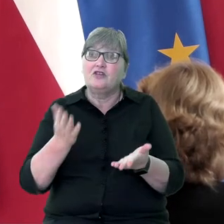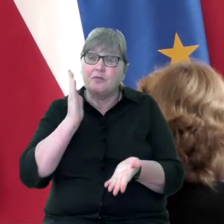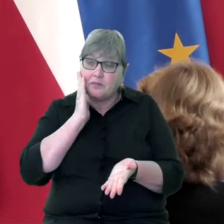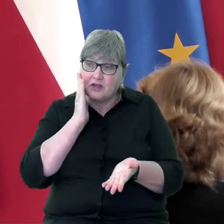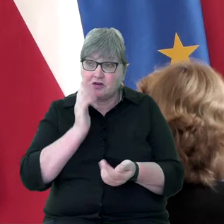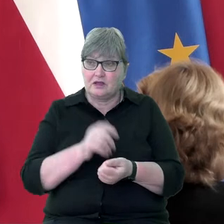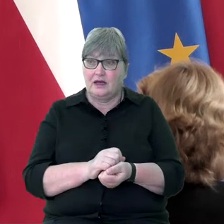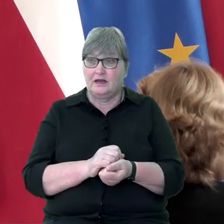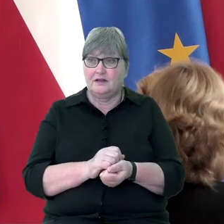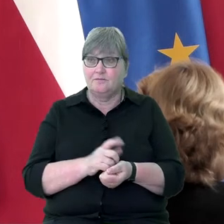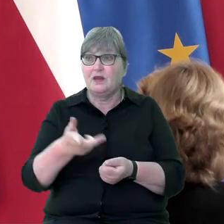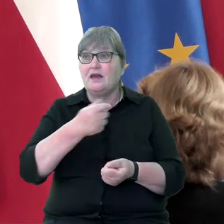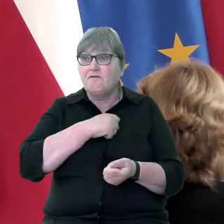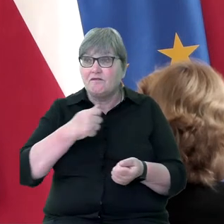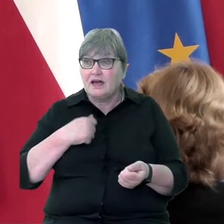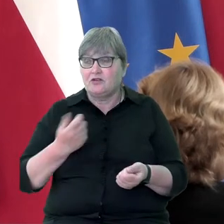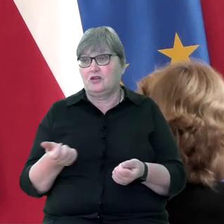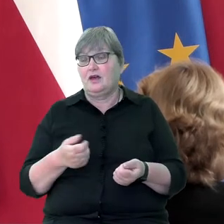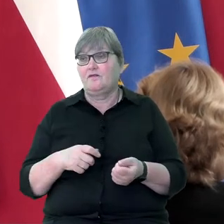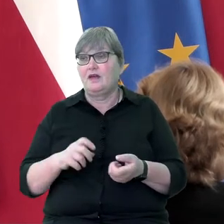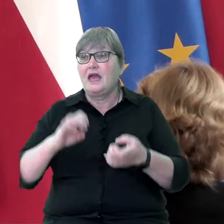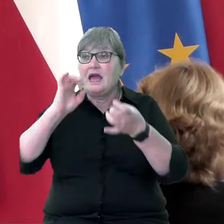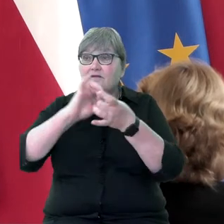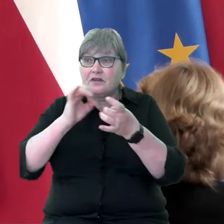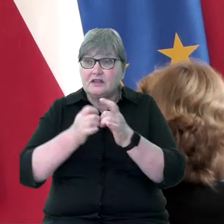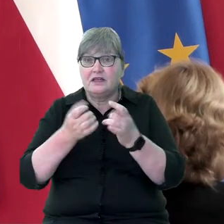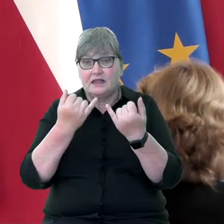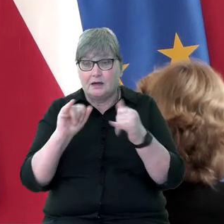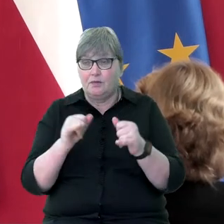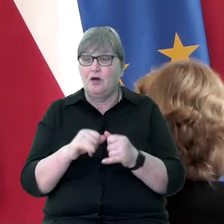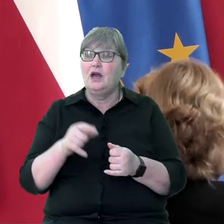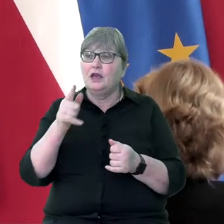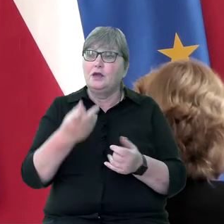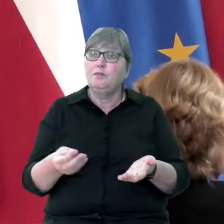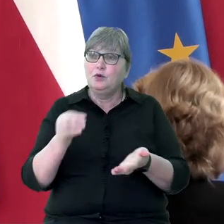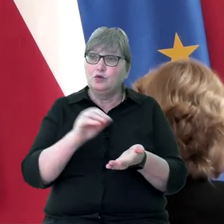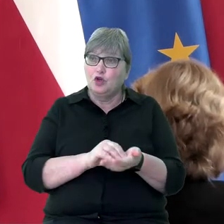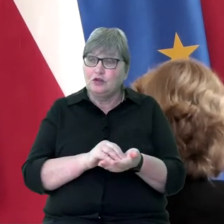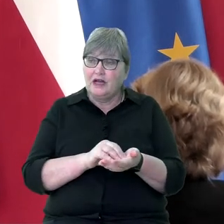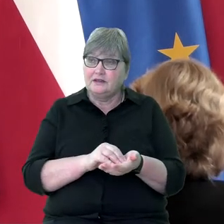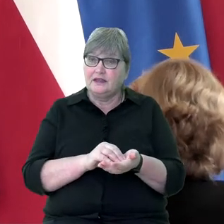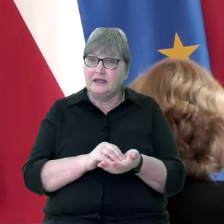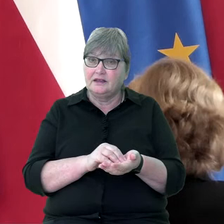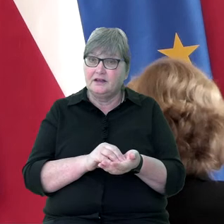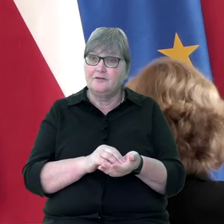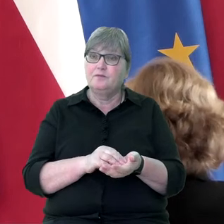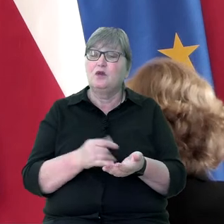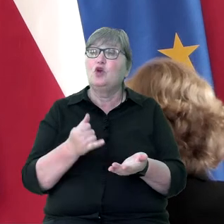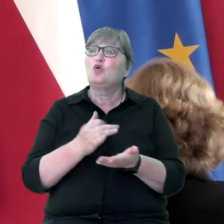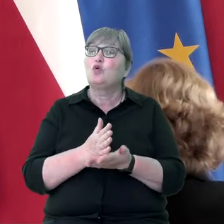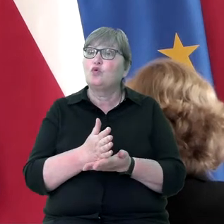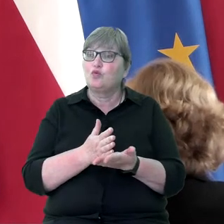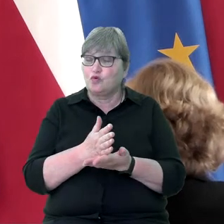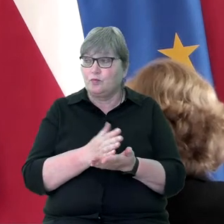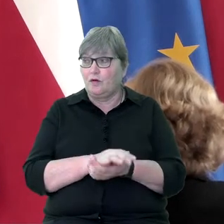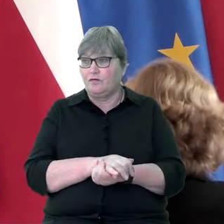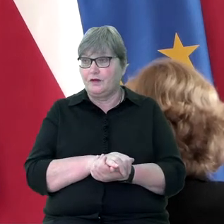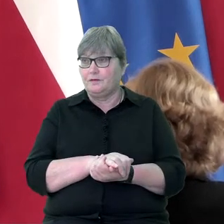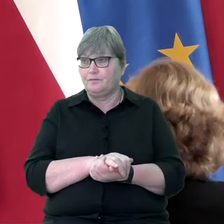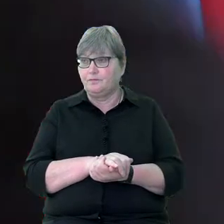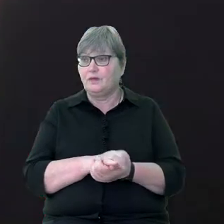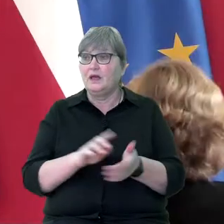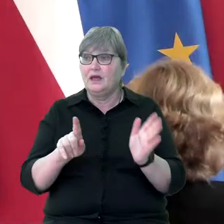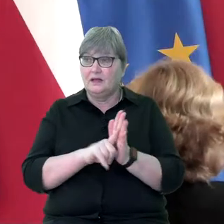Gdyni, na Kresach. Był też dodatek funkcyjny dla osób na stanowiskach kierowniczych, dodatek służbowy dla